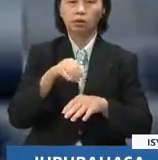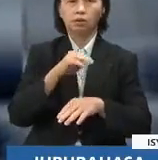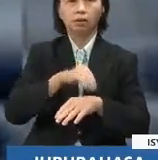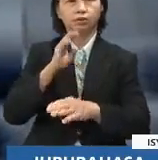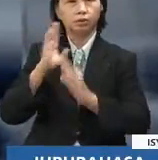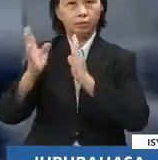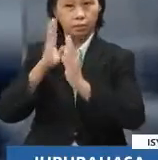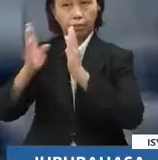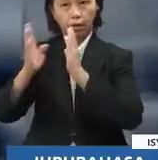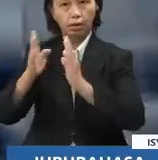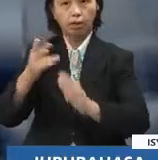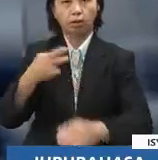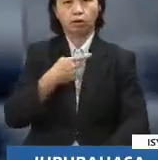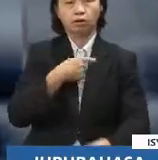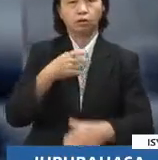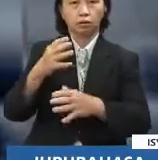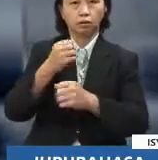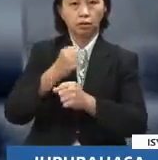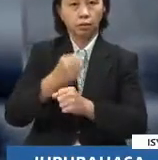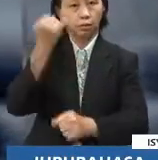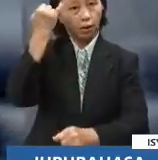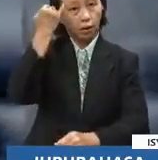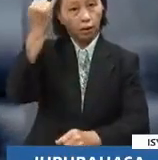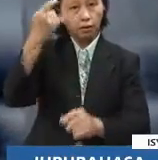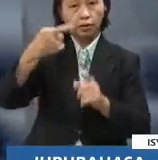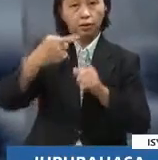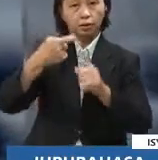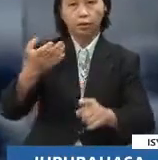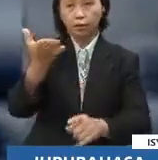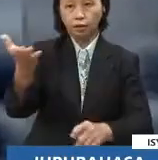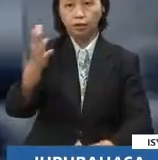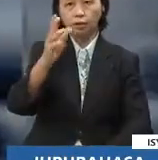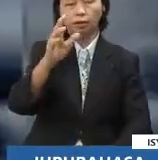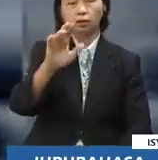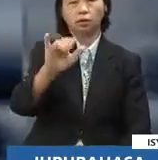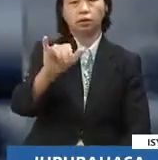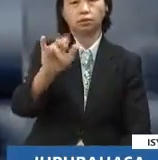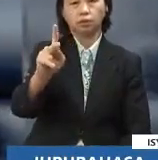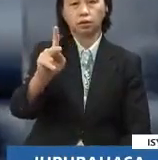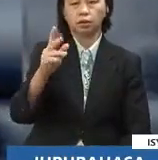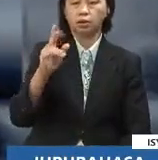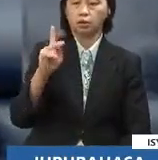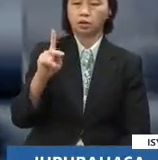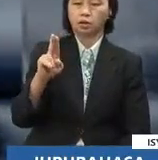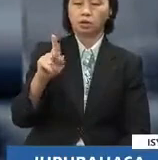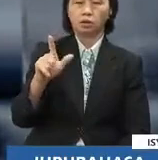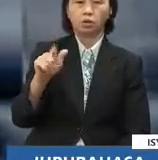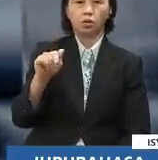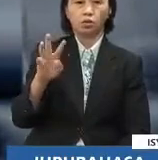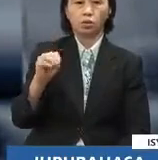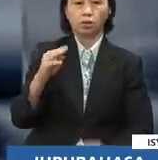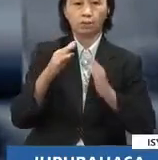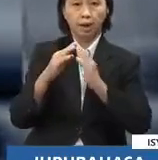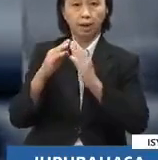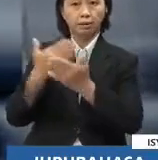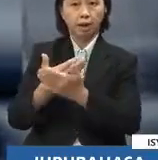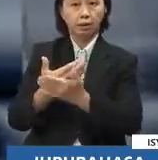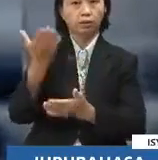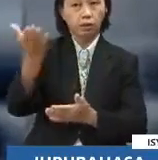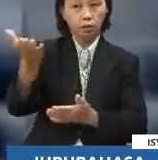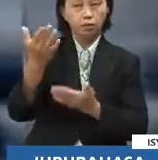pembahasan kita juga mendapat idea daripada yang ROM actually benda baru di mana Yang berombak